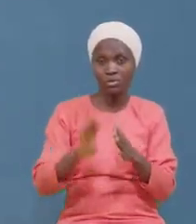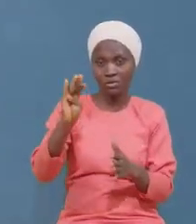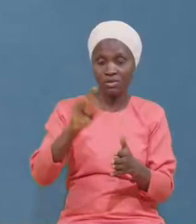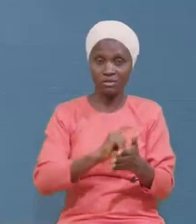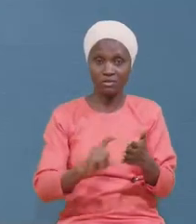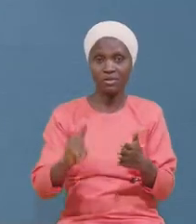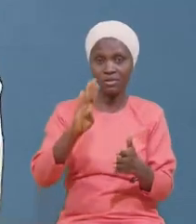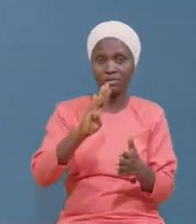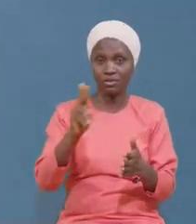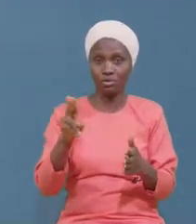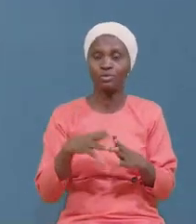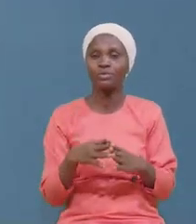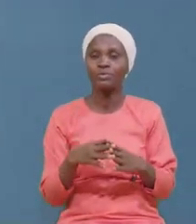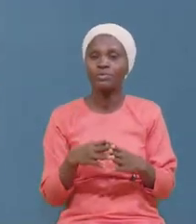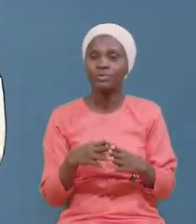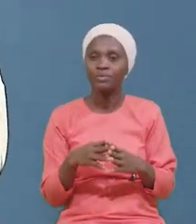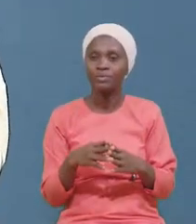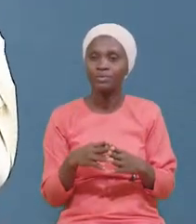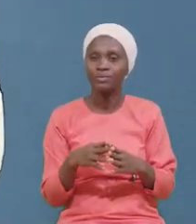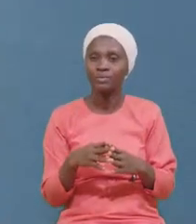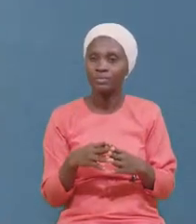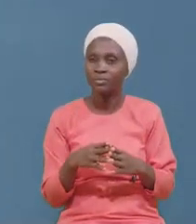సమయంలో, యోహాను సువార్త 14:42